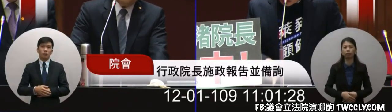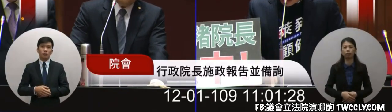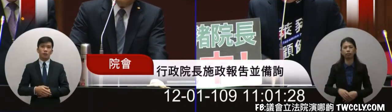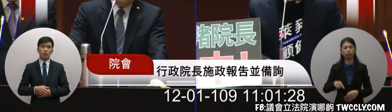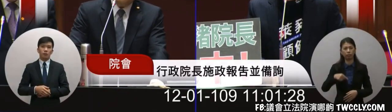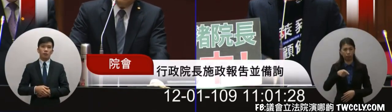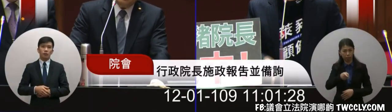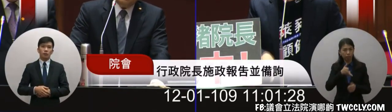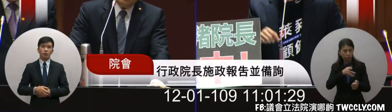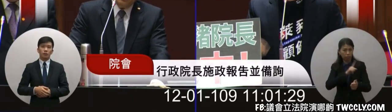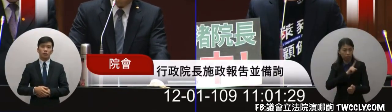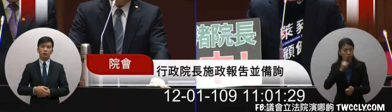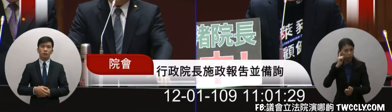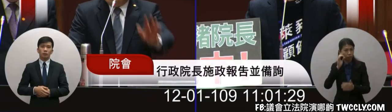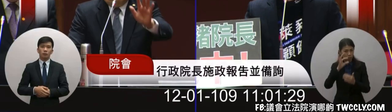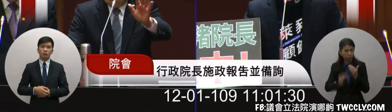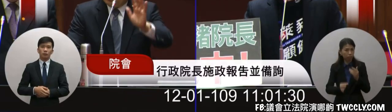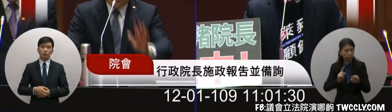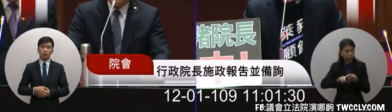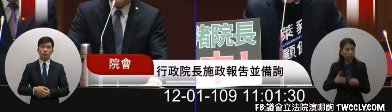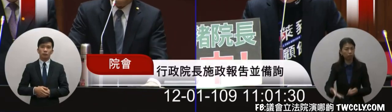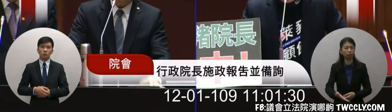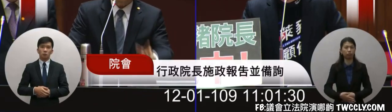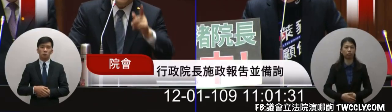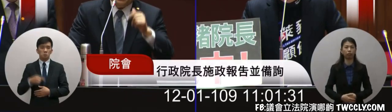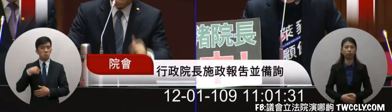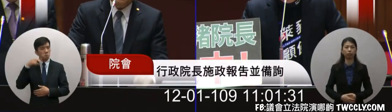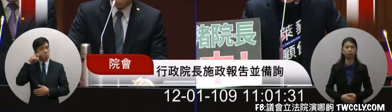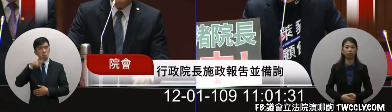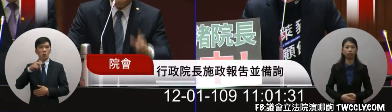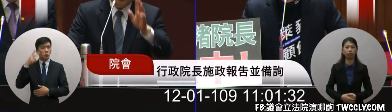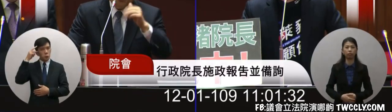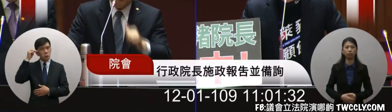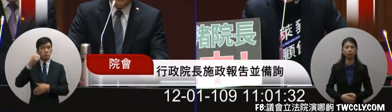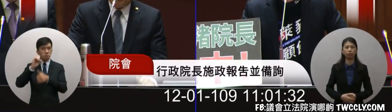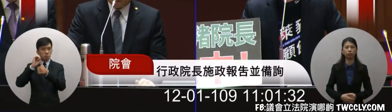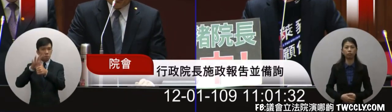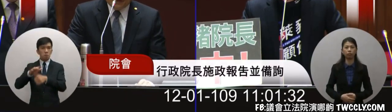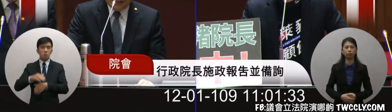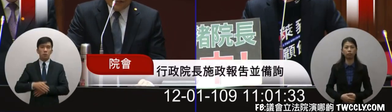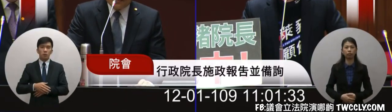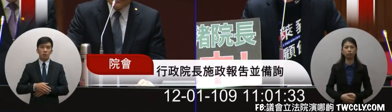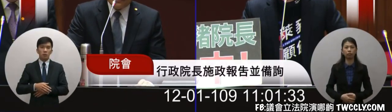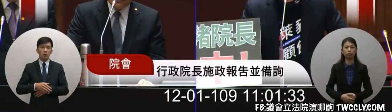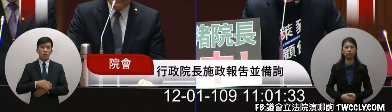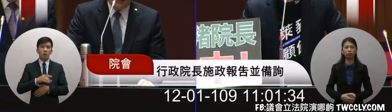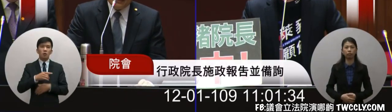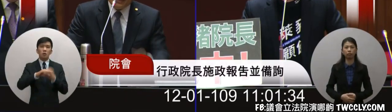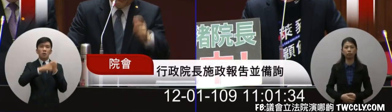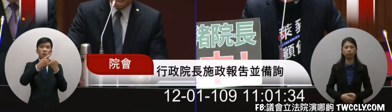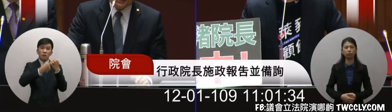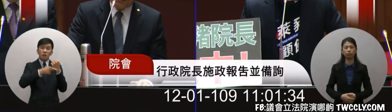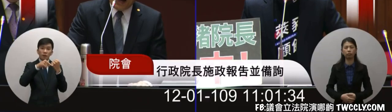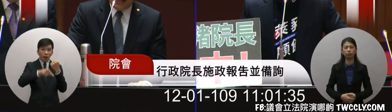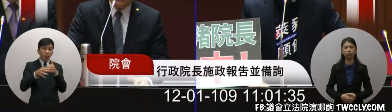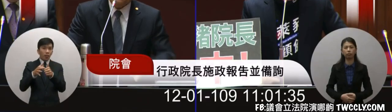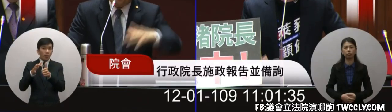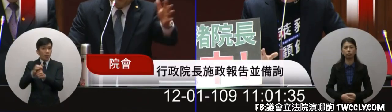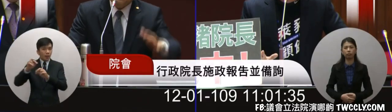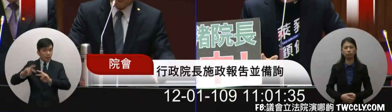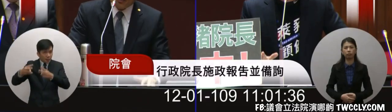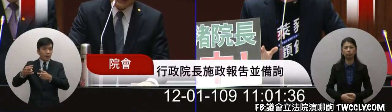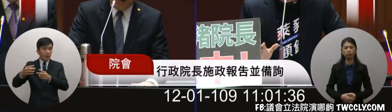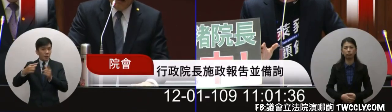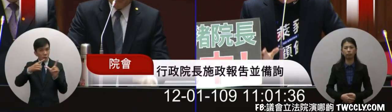长，您觉得这个条文有没有问题？ 我觉得委员，土法不足以自行，你以为立个法